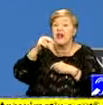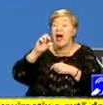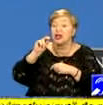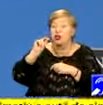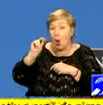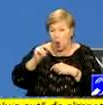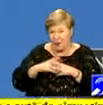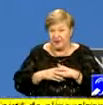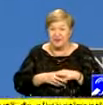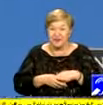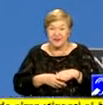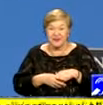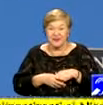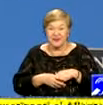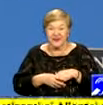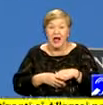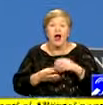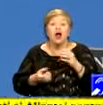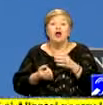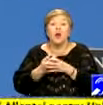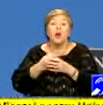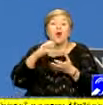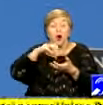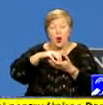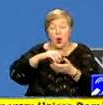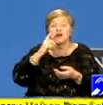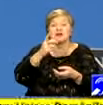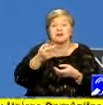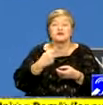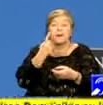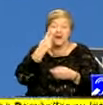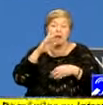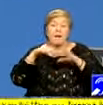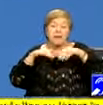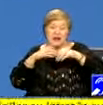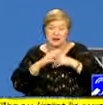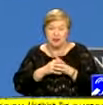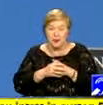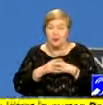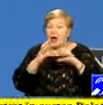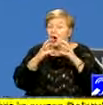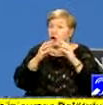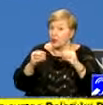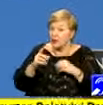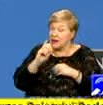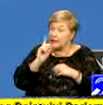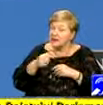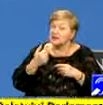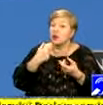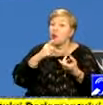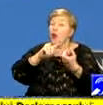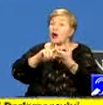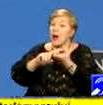NATO, în noua dumneavoastră capacitate de prim-ministru. România este un aliat